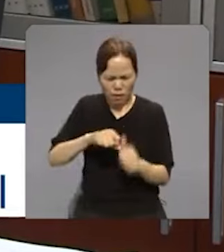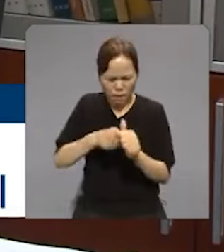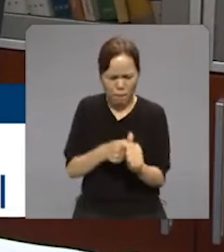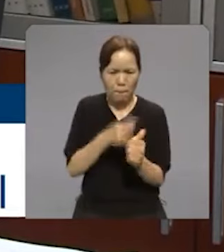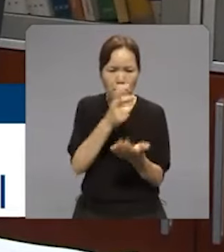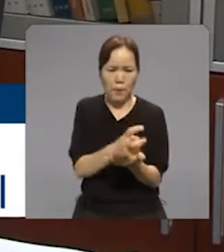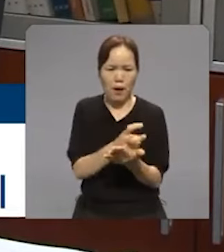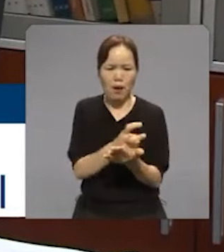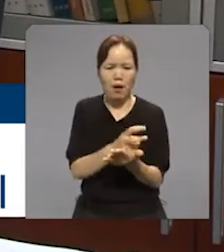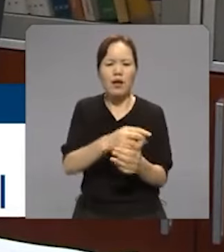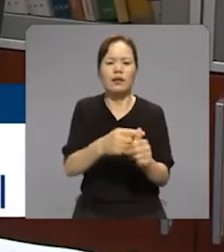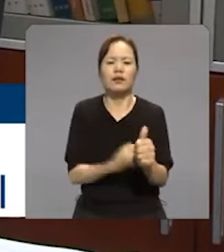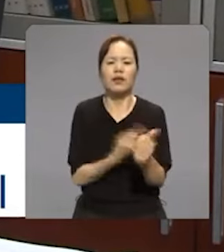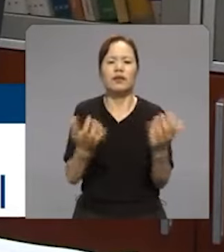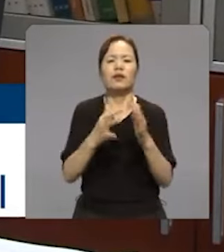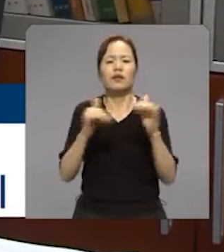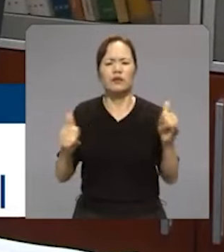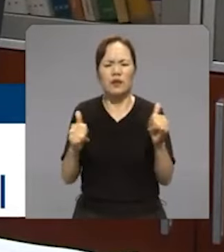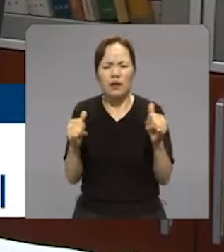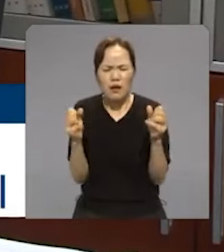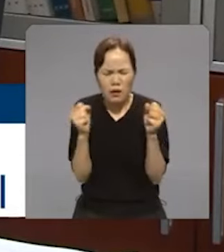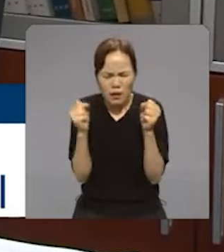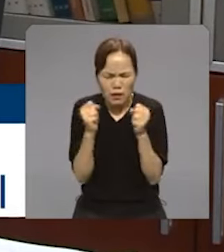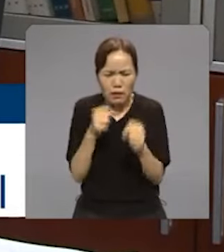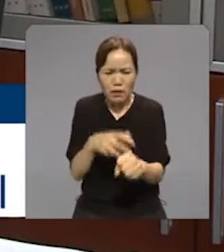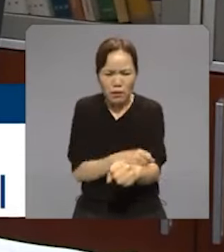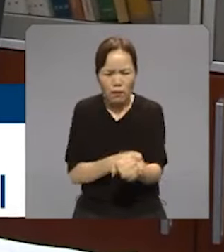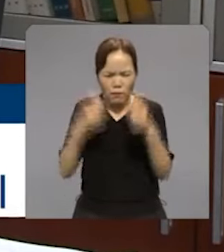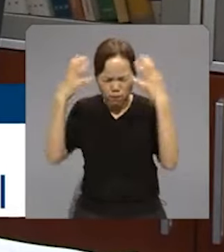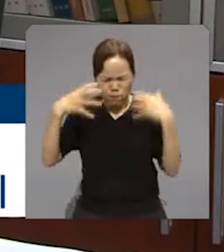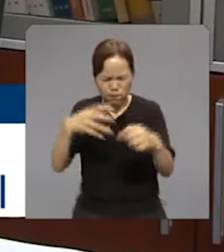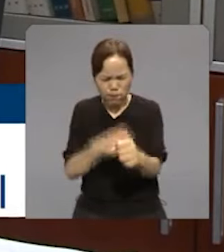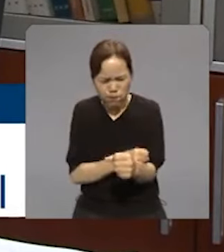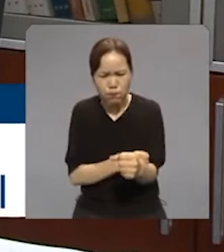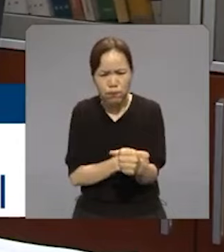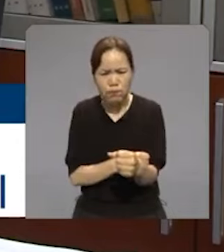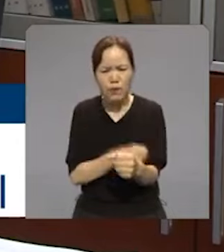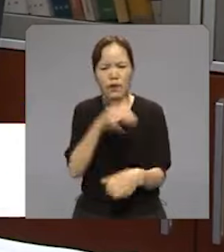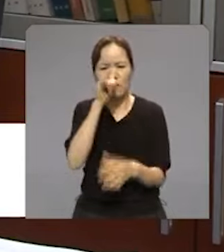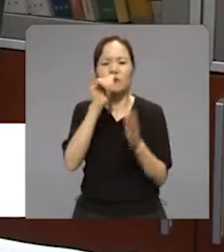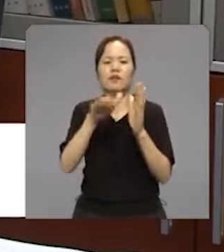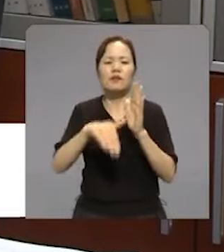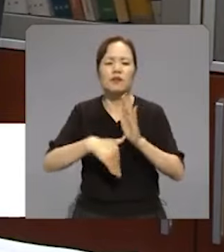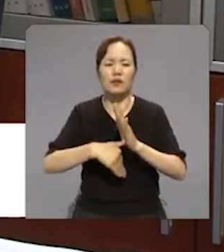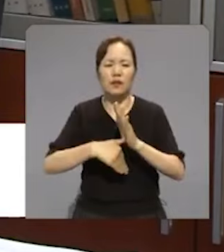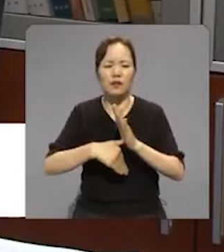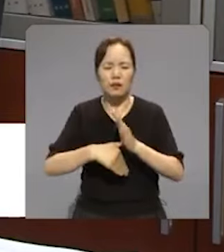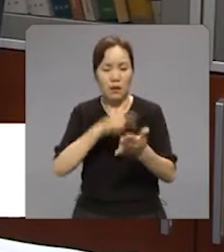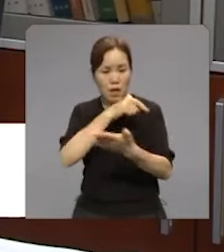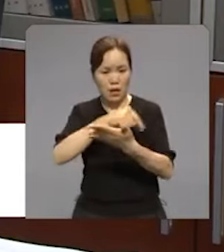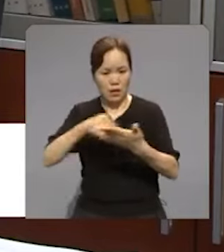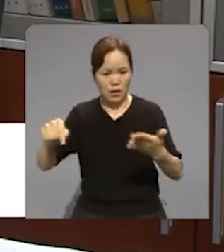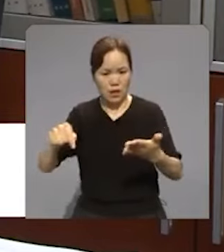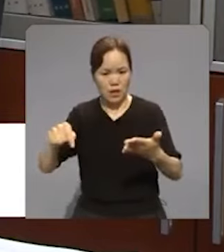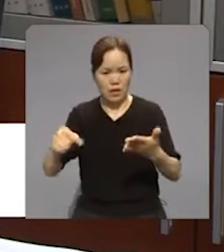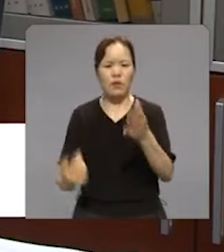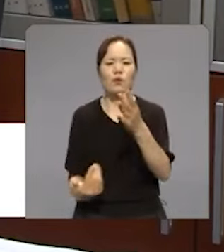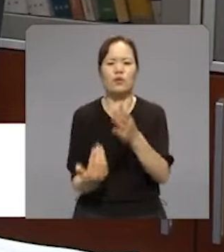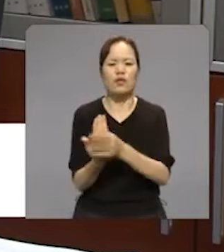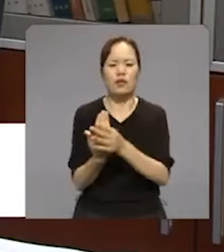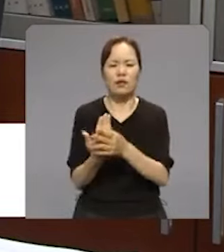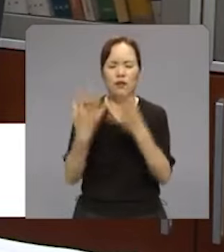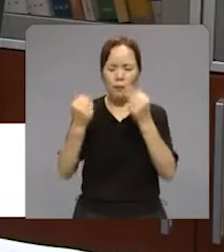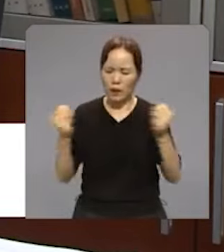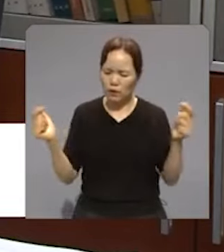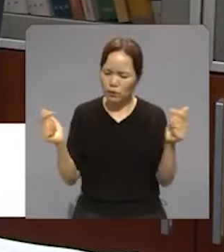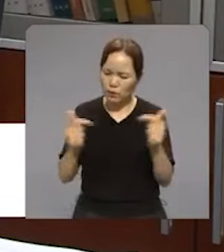반드시 근로자들이 한파나 폭염에 노출됐을 경우에는 재해로 이어지는 이런 부분들이 좀 많이